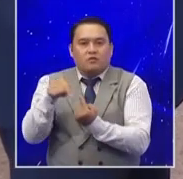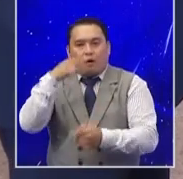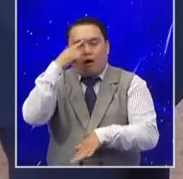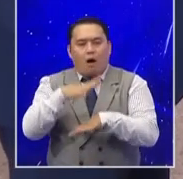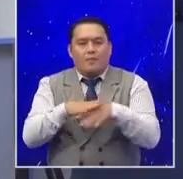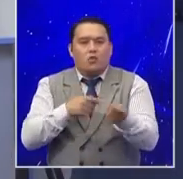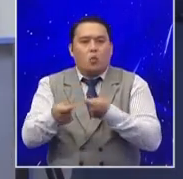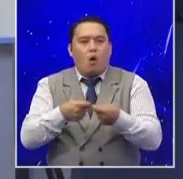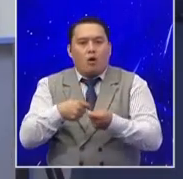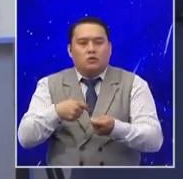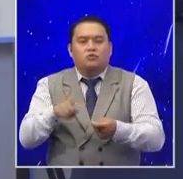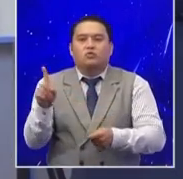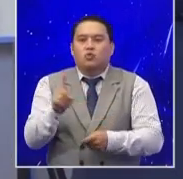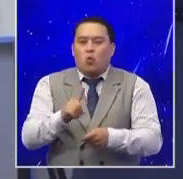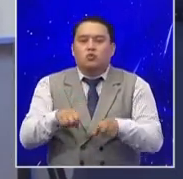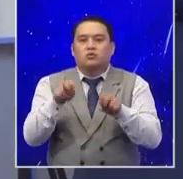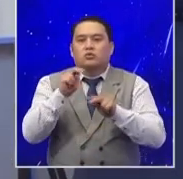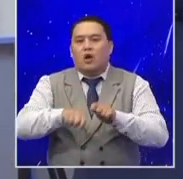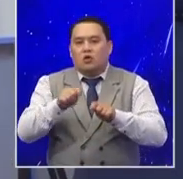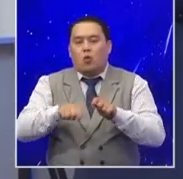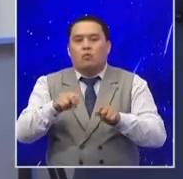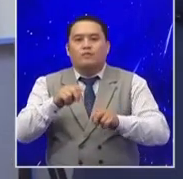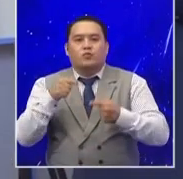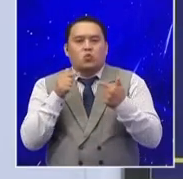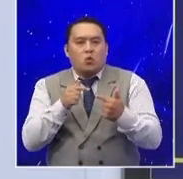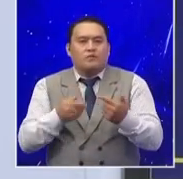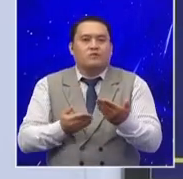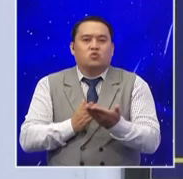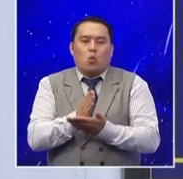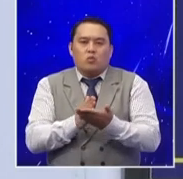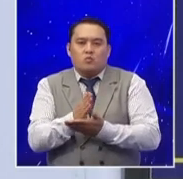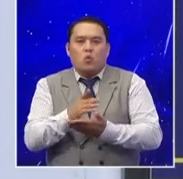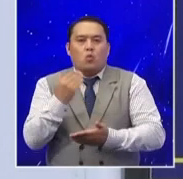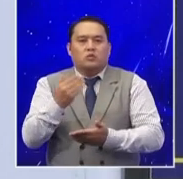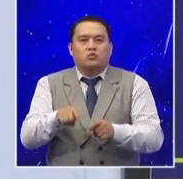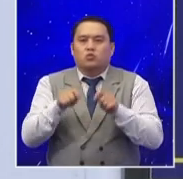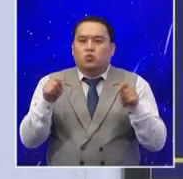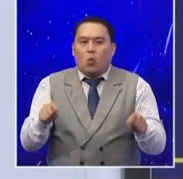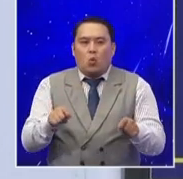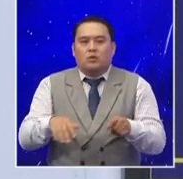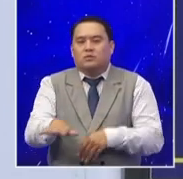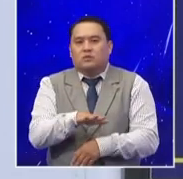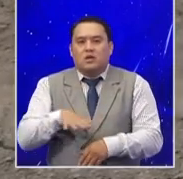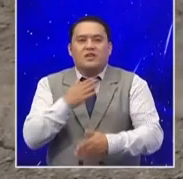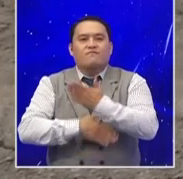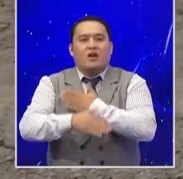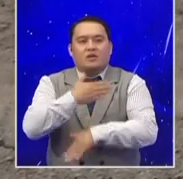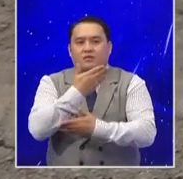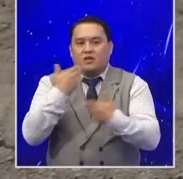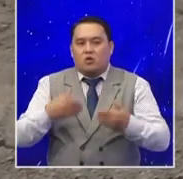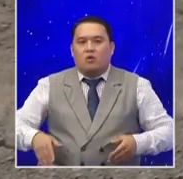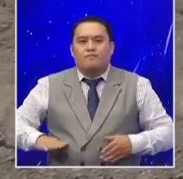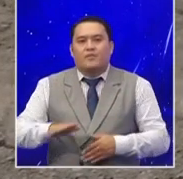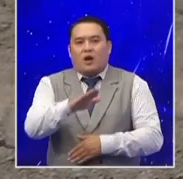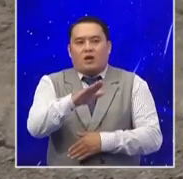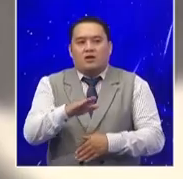акимат, власти района не учли. По словам сотрудников антикоррупционной службы области, в полной мере не создана доступная среда для инвалидов. Пандус есть,